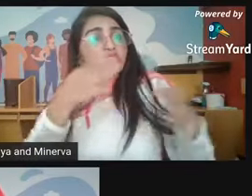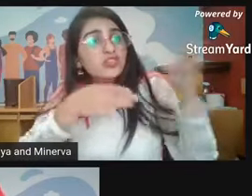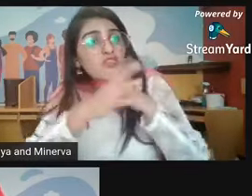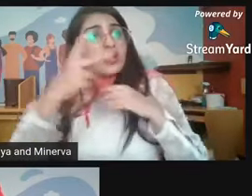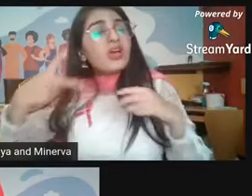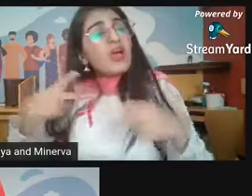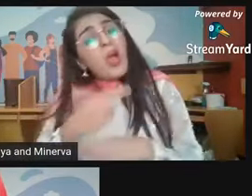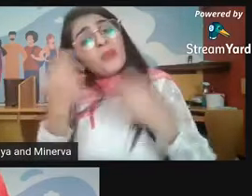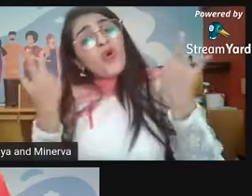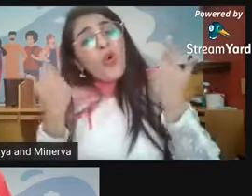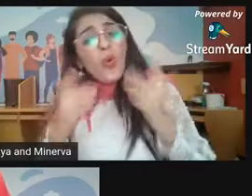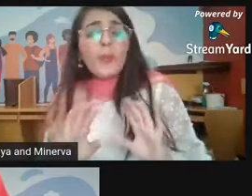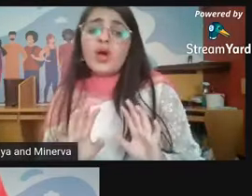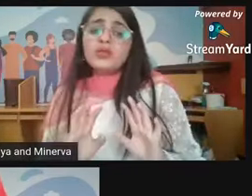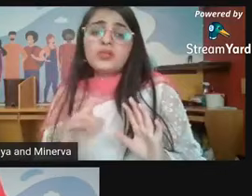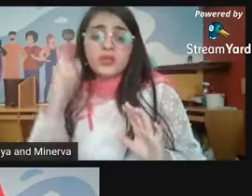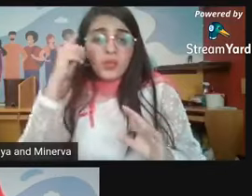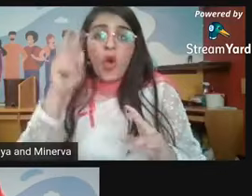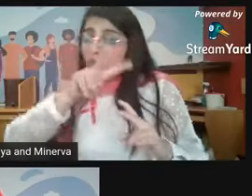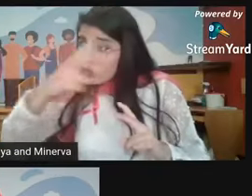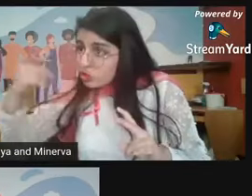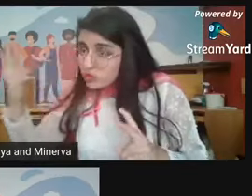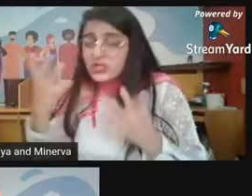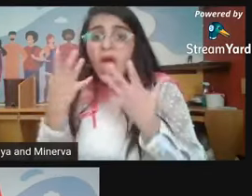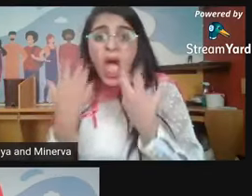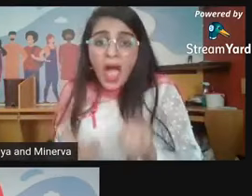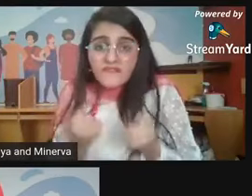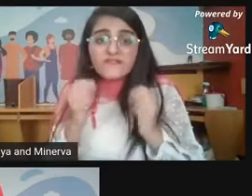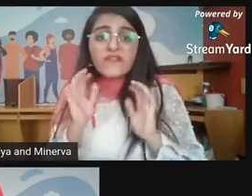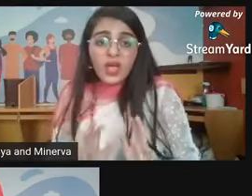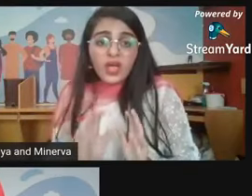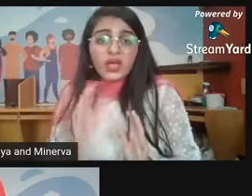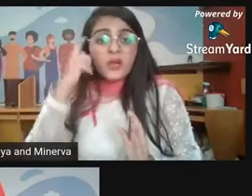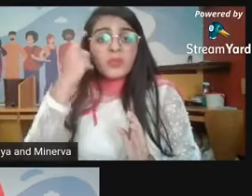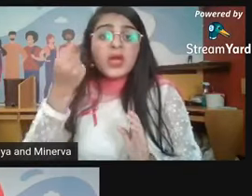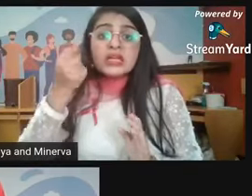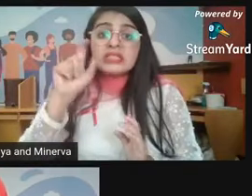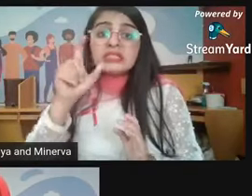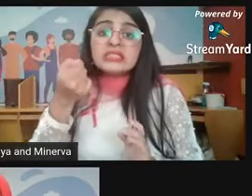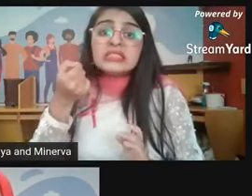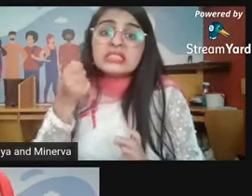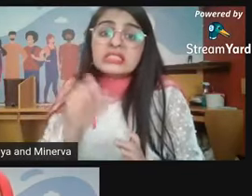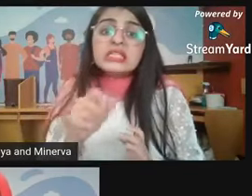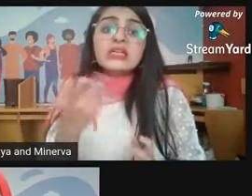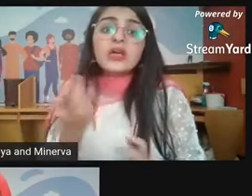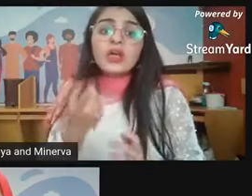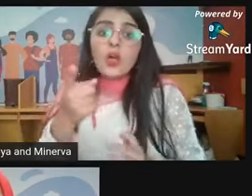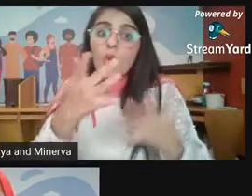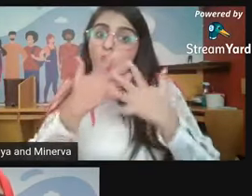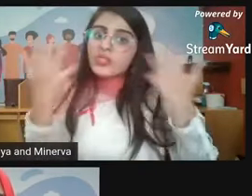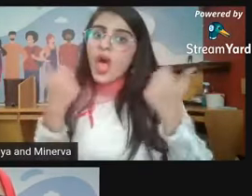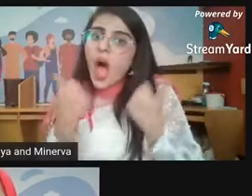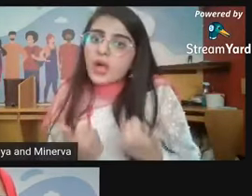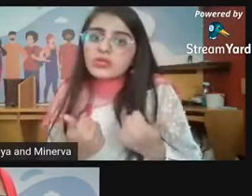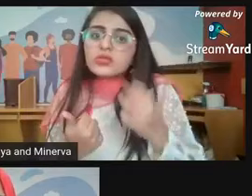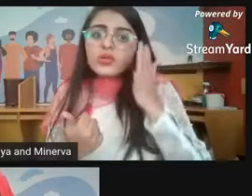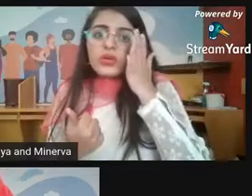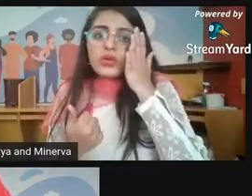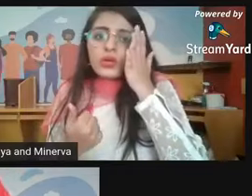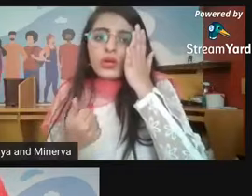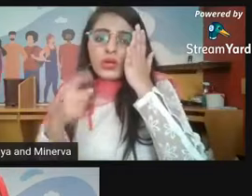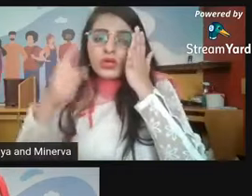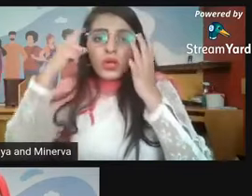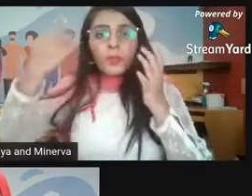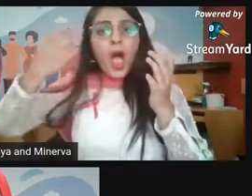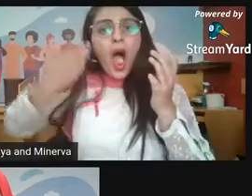योर सर्जरी डन, वी हैव ट्रीटमेंट्स अवेलेबल. और ब्रेस्ट कैंसर को तो कहा जाता है कि सबसे अच्छा कैंसर है, बिकॉज यू नो वी हैव अ क्योर,